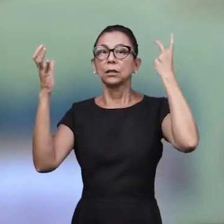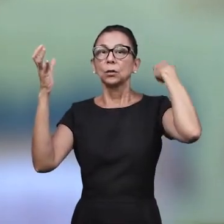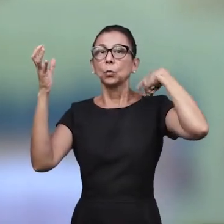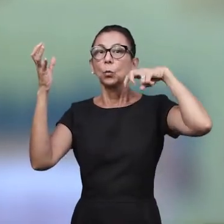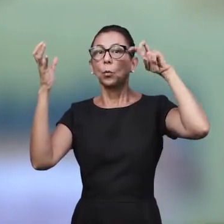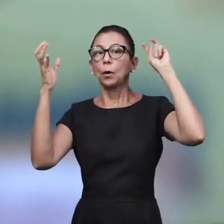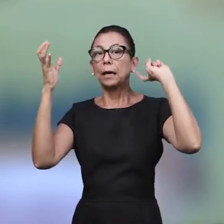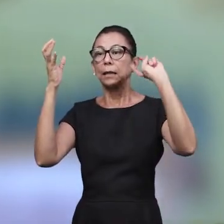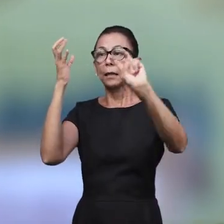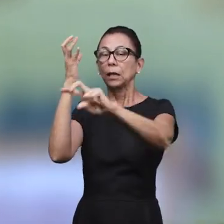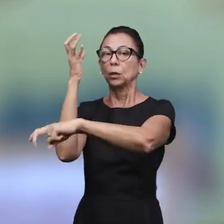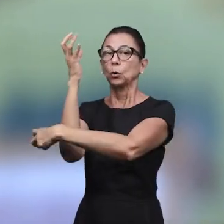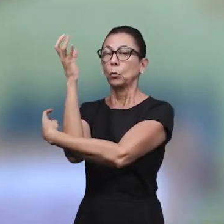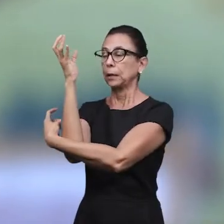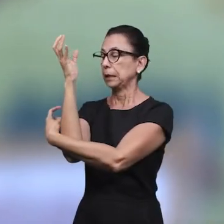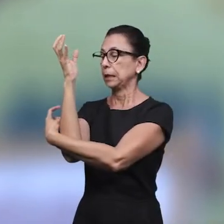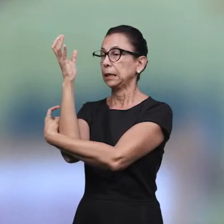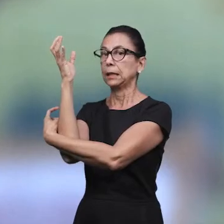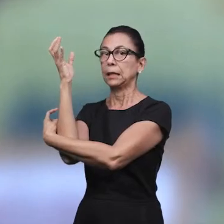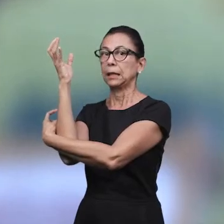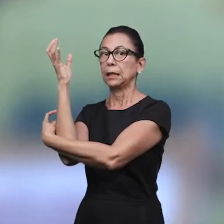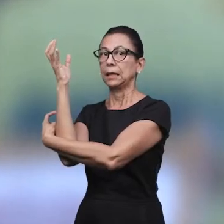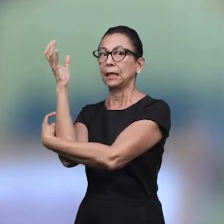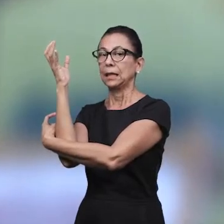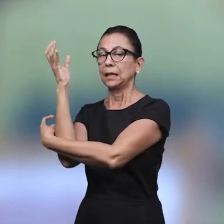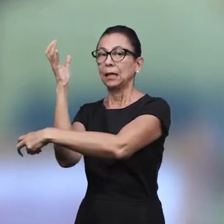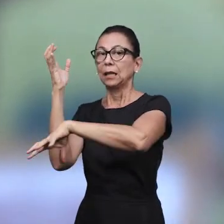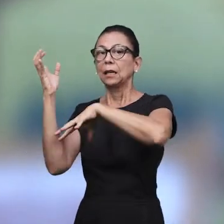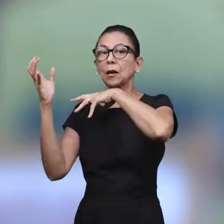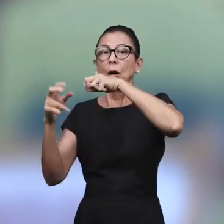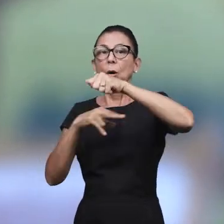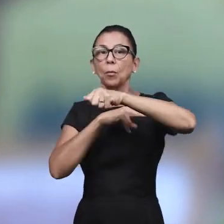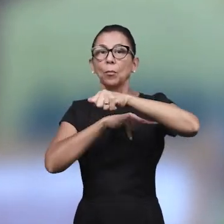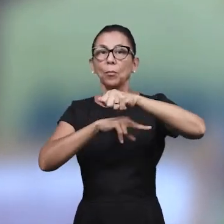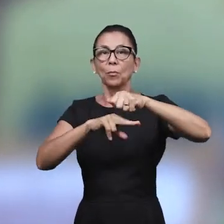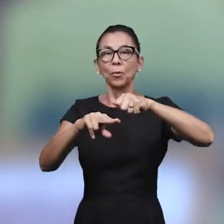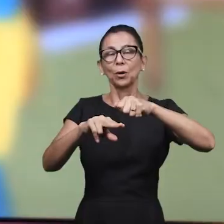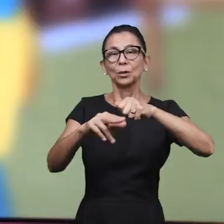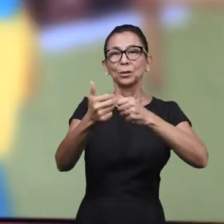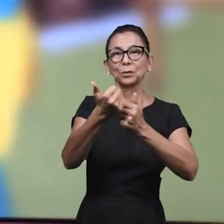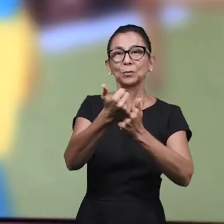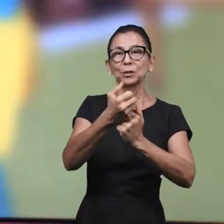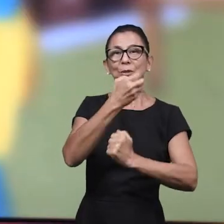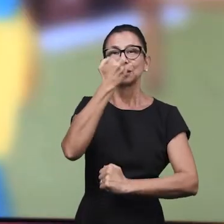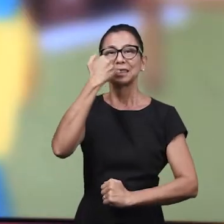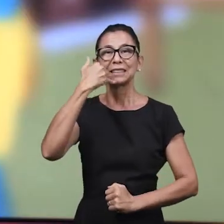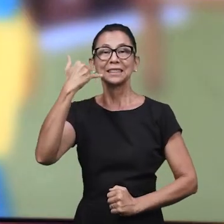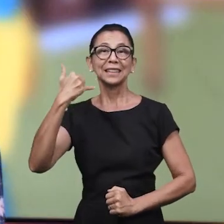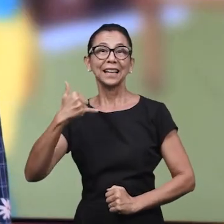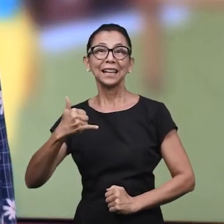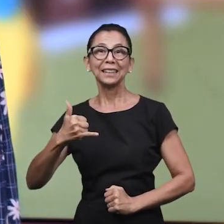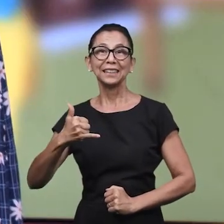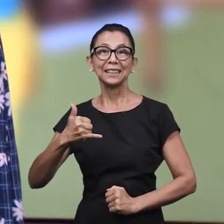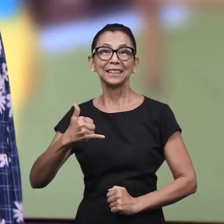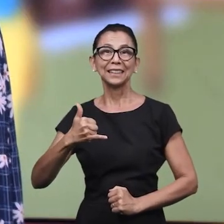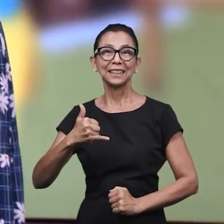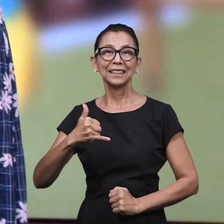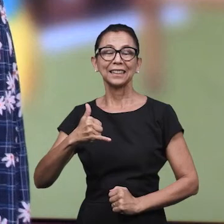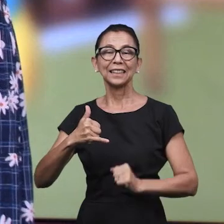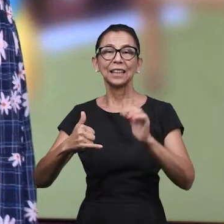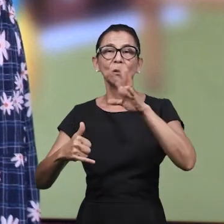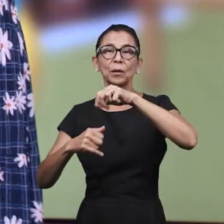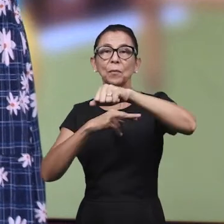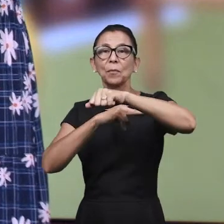pourvu un animal, un agneau, pour être mort comme sacrifice d'adoration. Abraham,